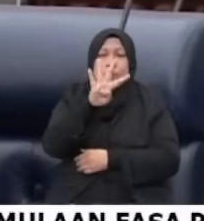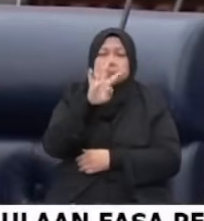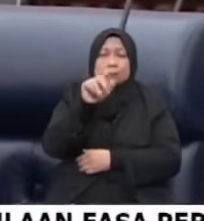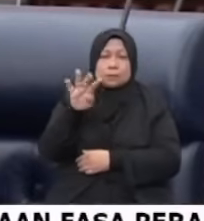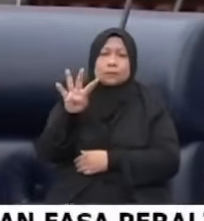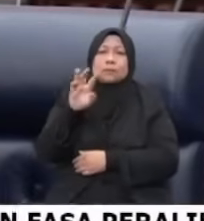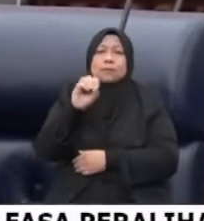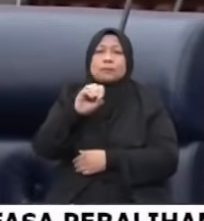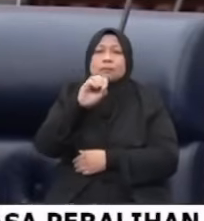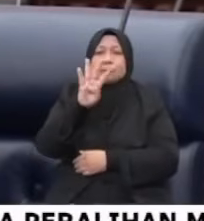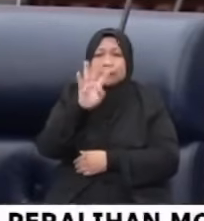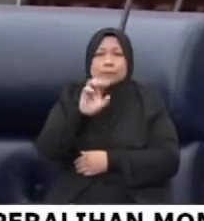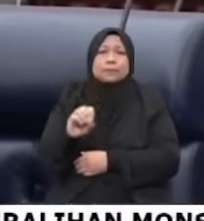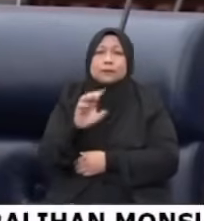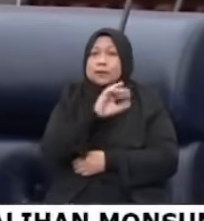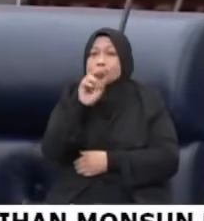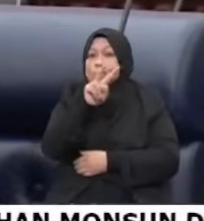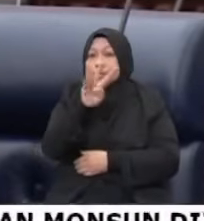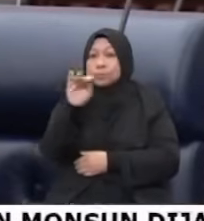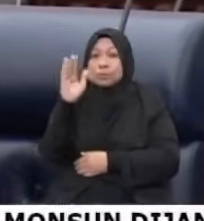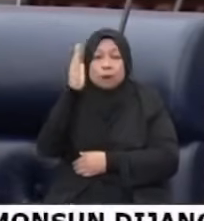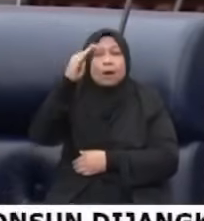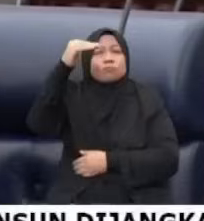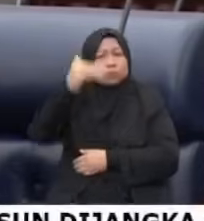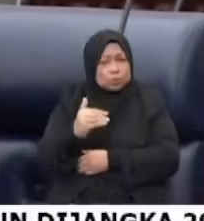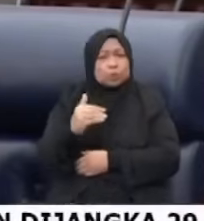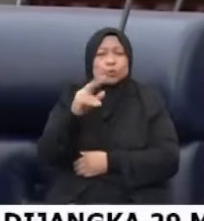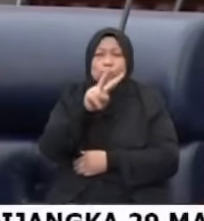24.4% dan jangka 2024